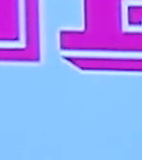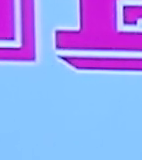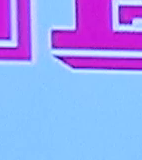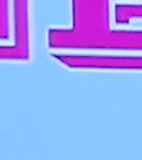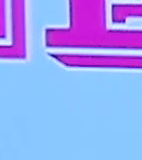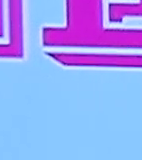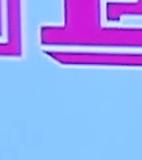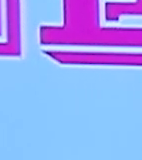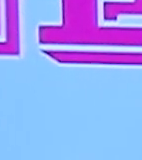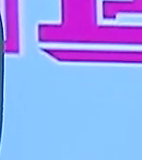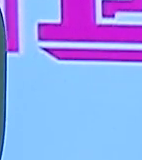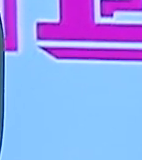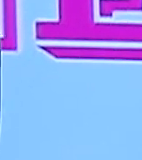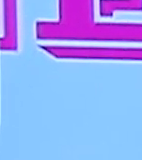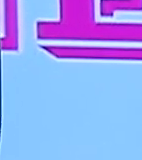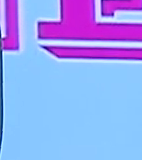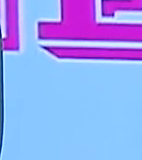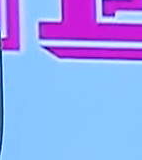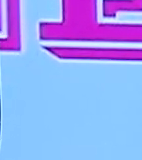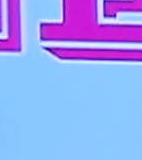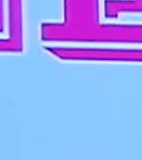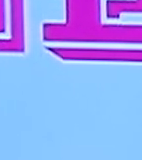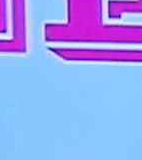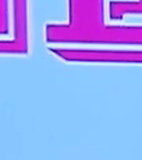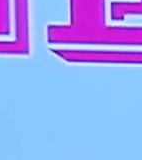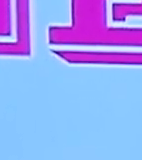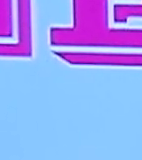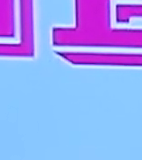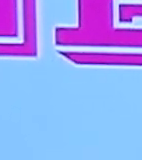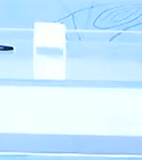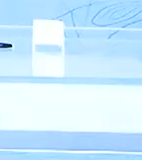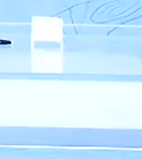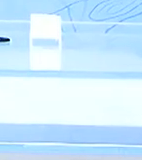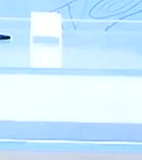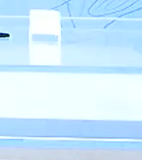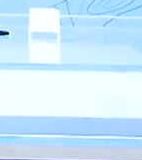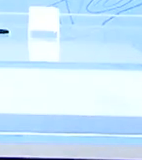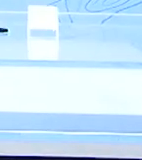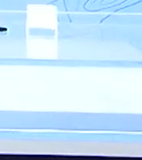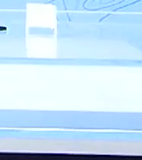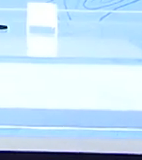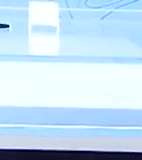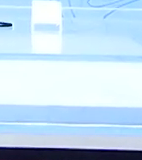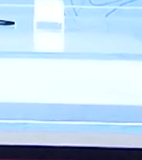ini bersifat gelombang ke arah Kenapa adalah